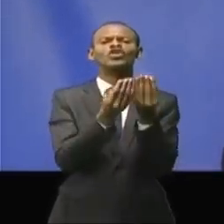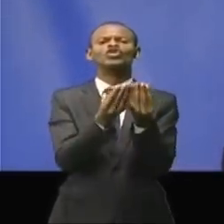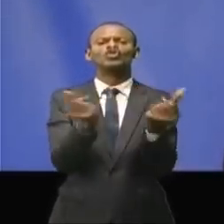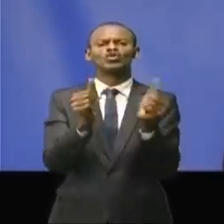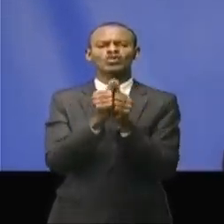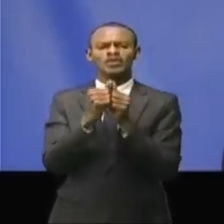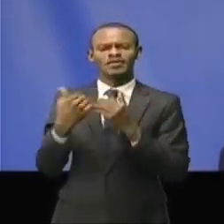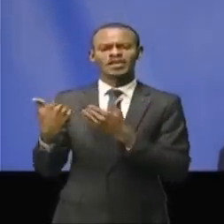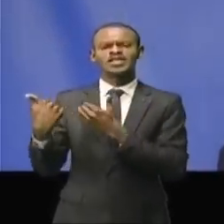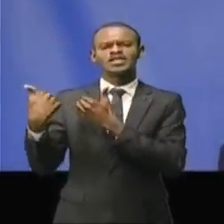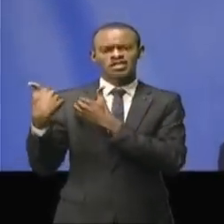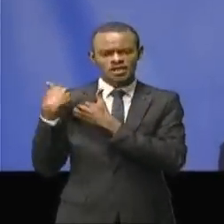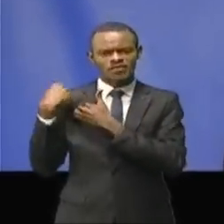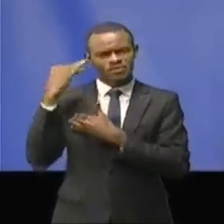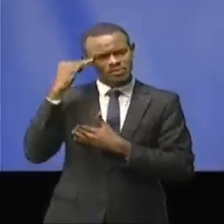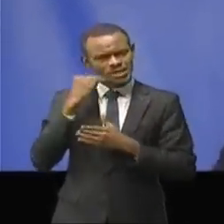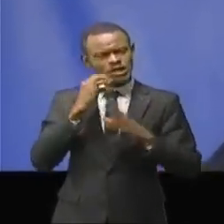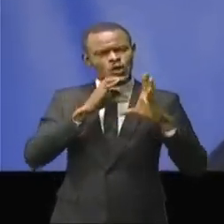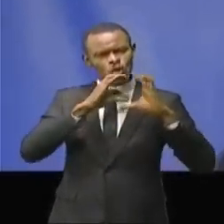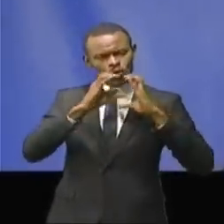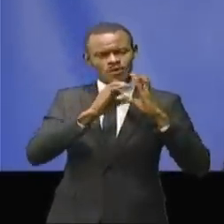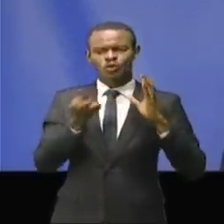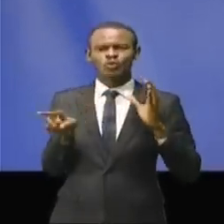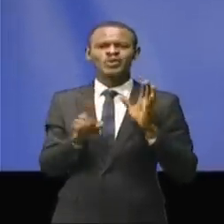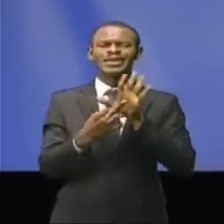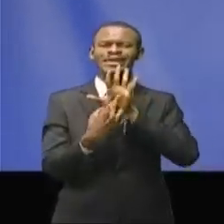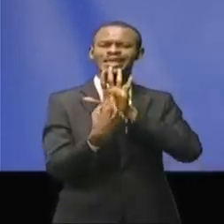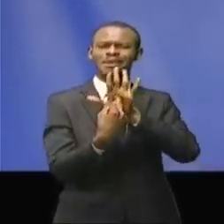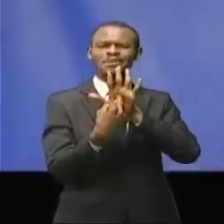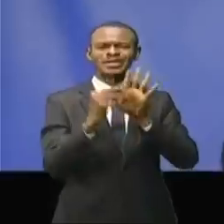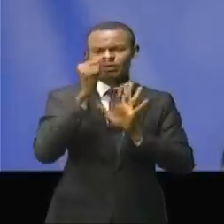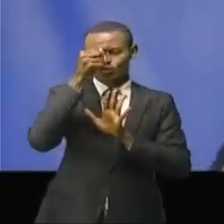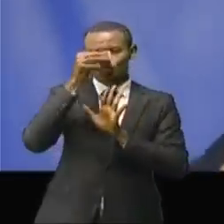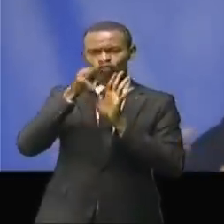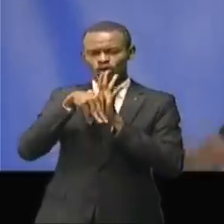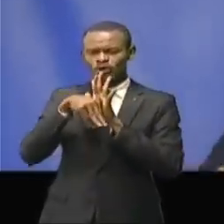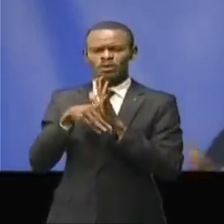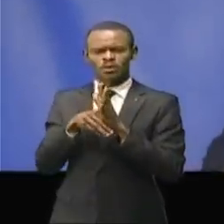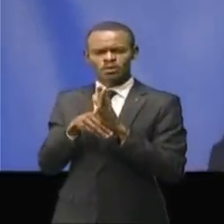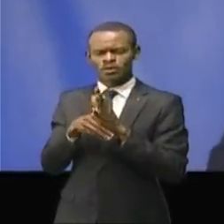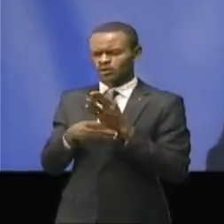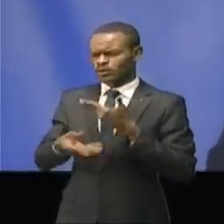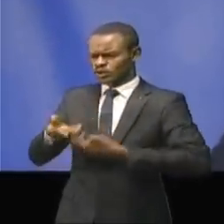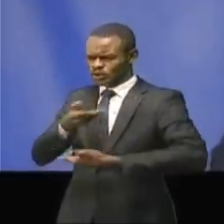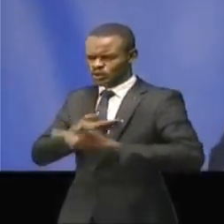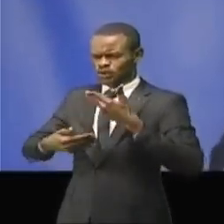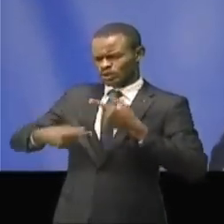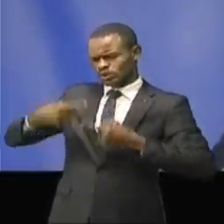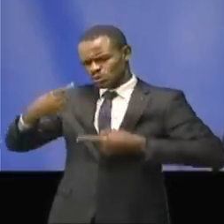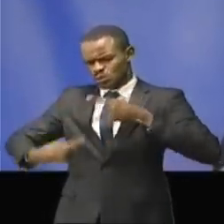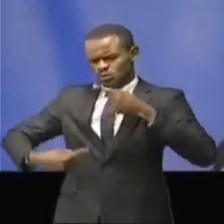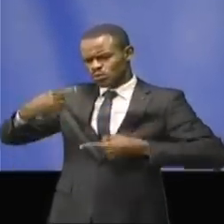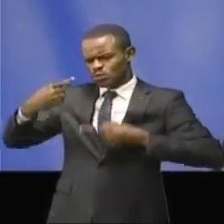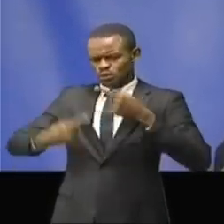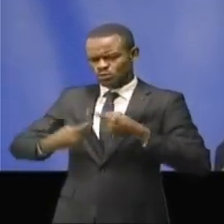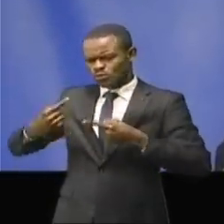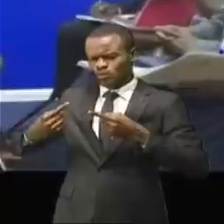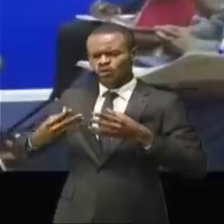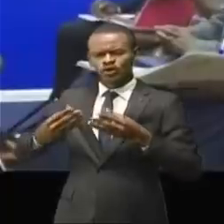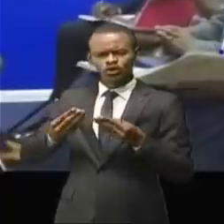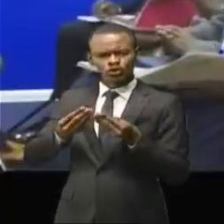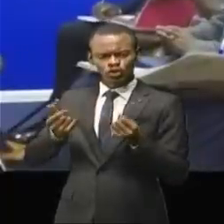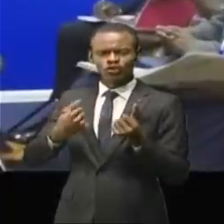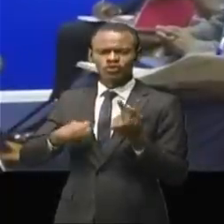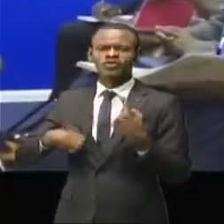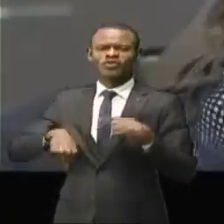titel qui représente le gouvernement une fois que cette série de négociations va prendre fin nous allons revenir chez eux pour faire le compte-rendu par